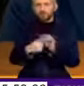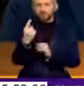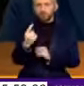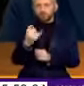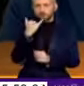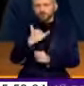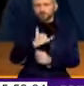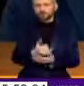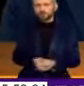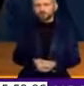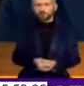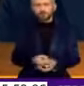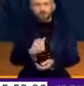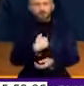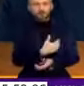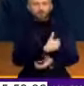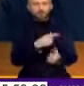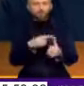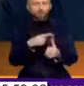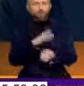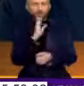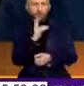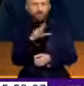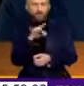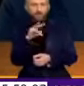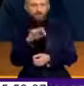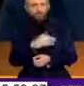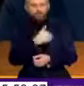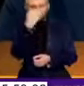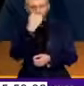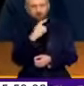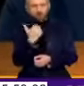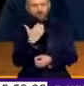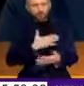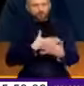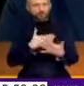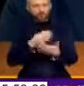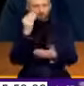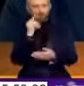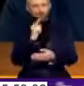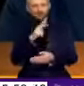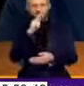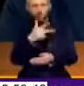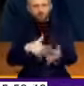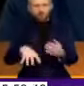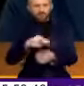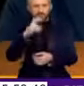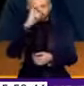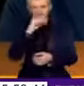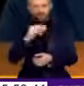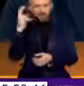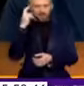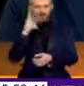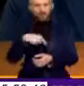223-0981. Долучайтеся. Прошу. Ну, я хочу, по-перше, пані Катерино, вам подякувати за вашу громадянську позицію, що ви 3 роки всій державі і